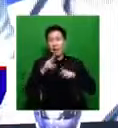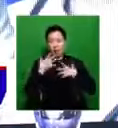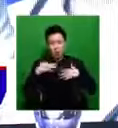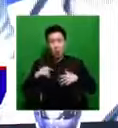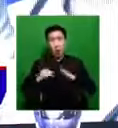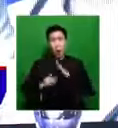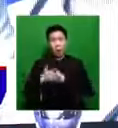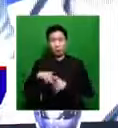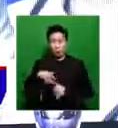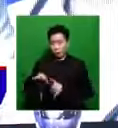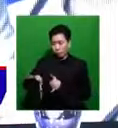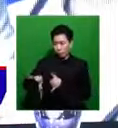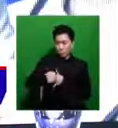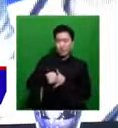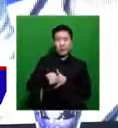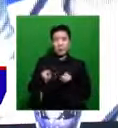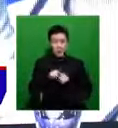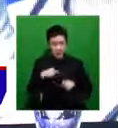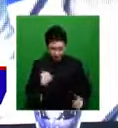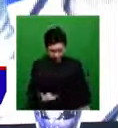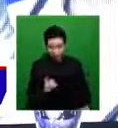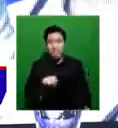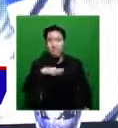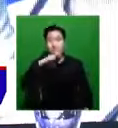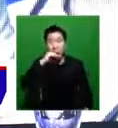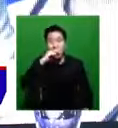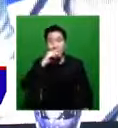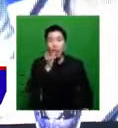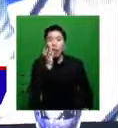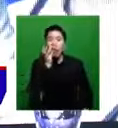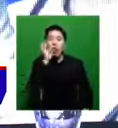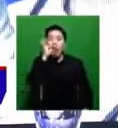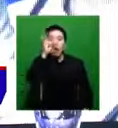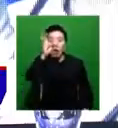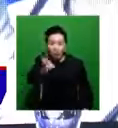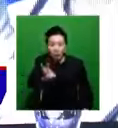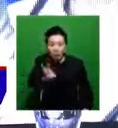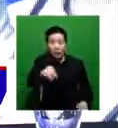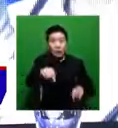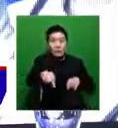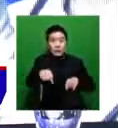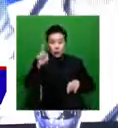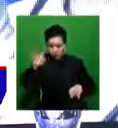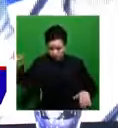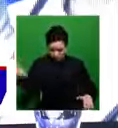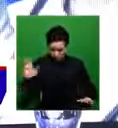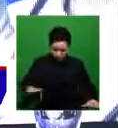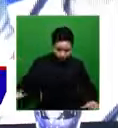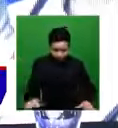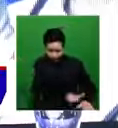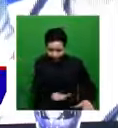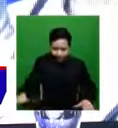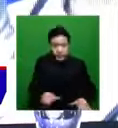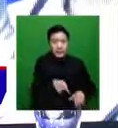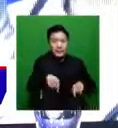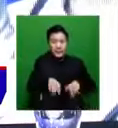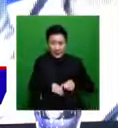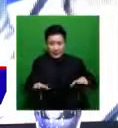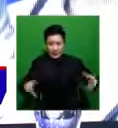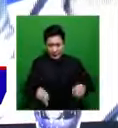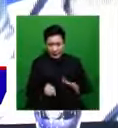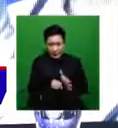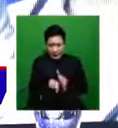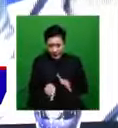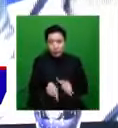มีโอกาสติดได้อย่างเช่นเนี่ยพูดอยู่ตรงนี้เนี่ยเกิดมีน้ำลายอยู่ตรงนี้เดี๋ยวก็ต้องมาเช็ดแหละว่าตรงนี้เป็นสิ่งที่ทำ